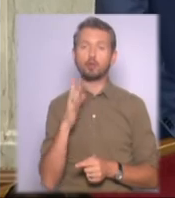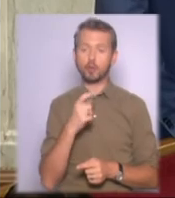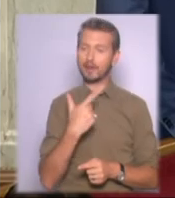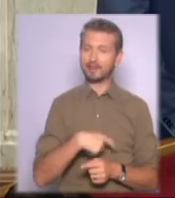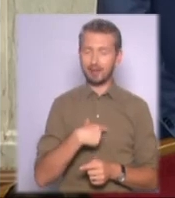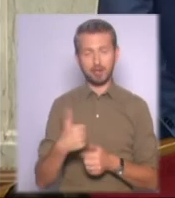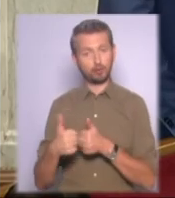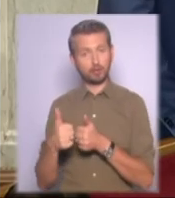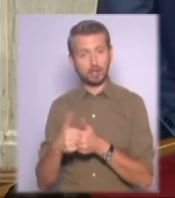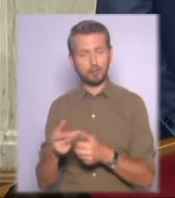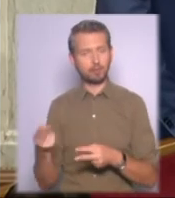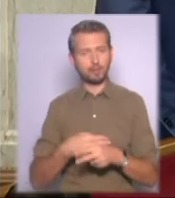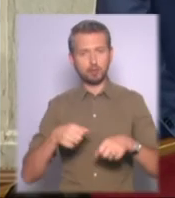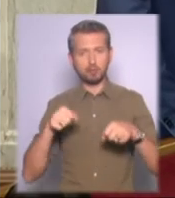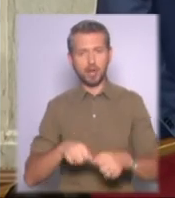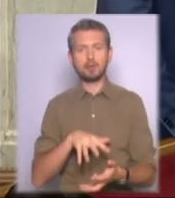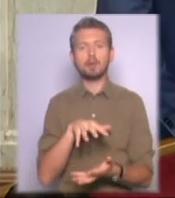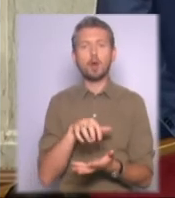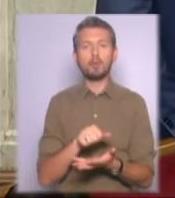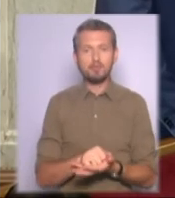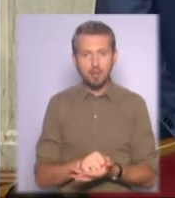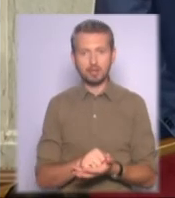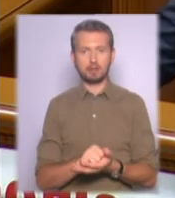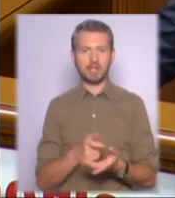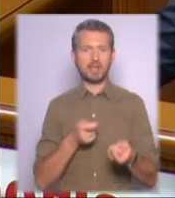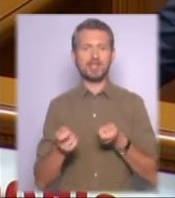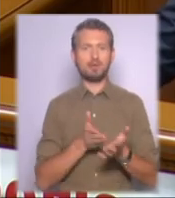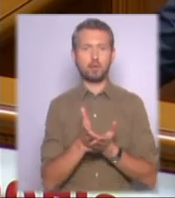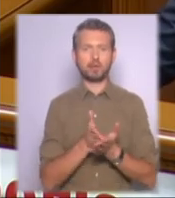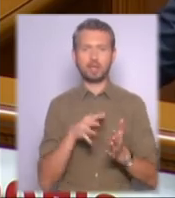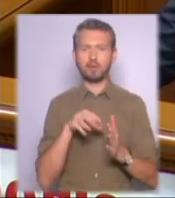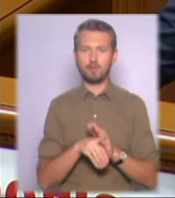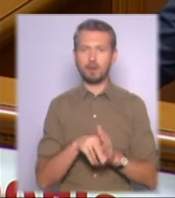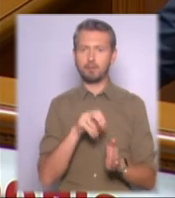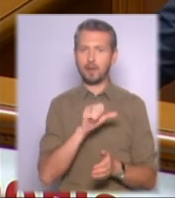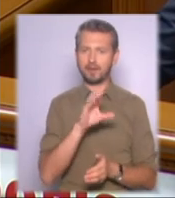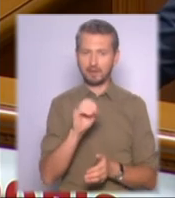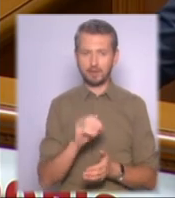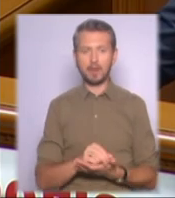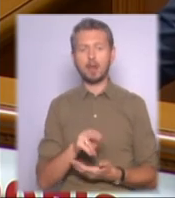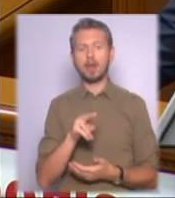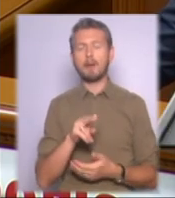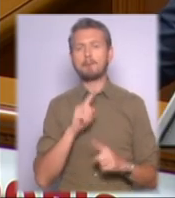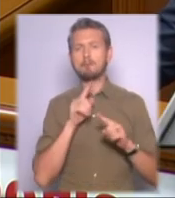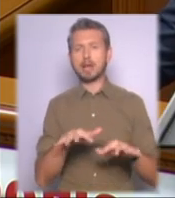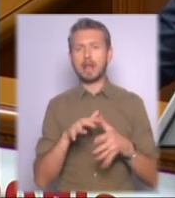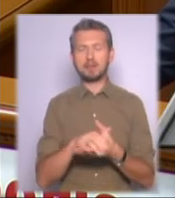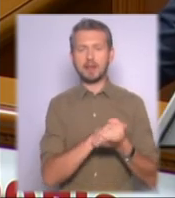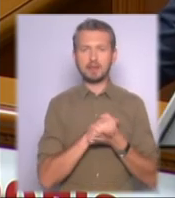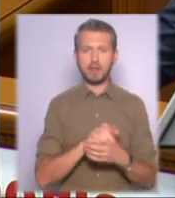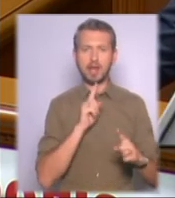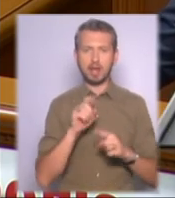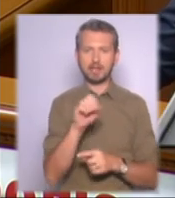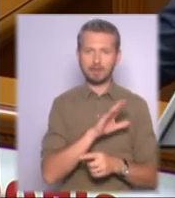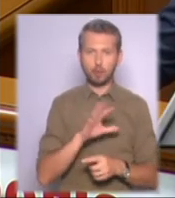прав обіймати керівні посади в парламентських комітетах та асамблеях. Парламентська асамблея Ради Європи, парламентська асамблея ОБСЄ,